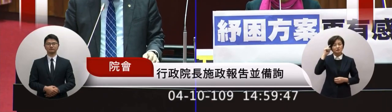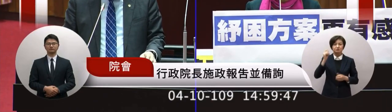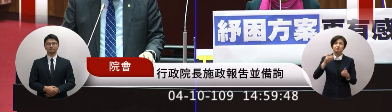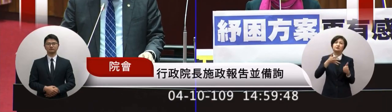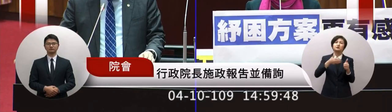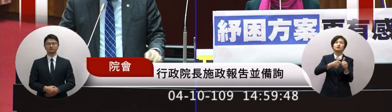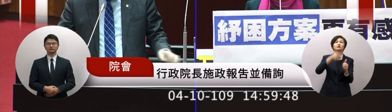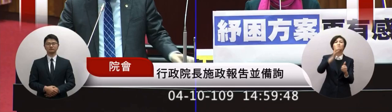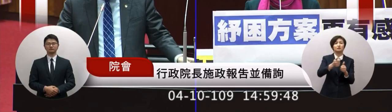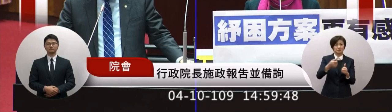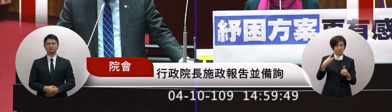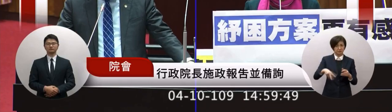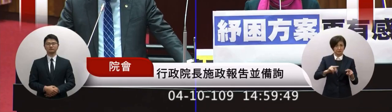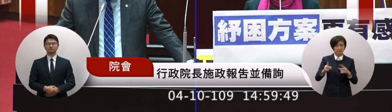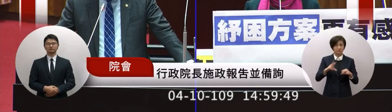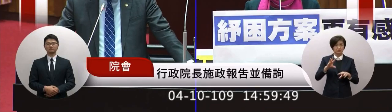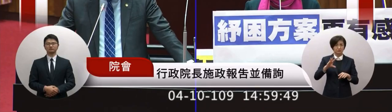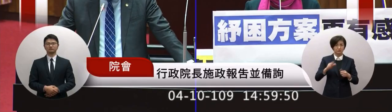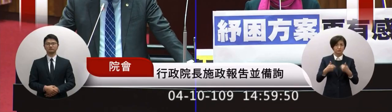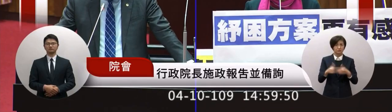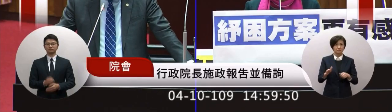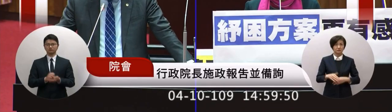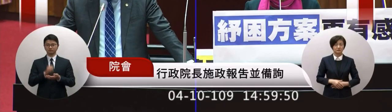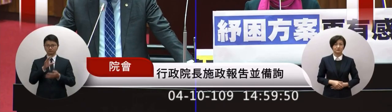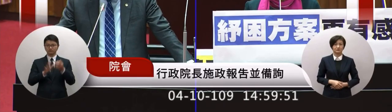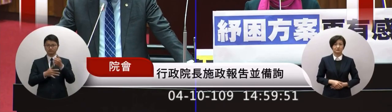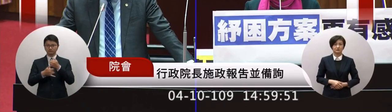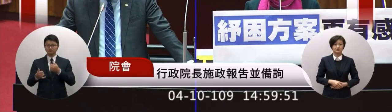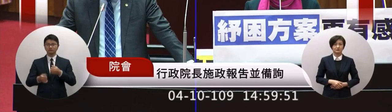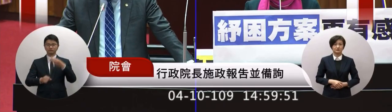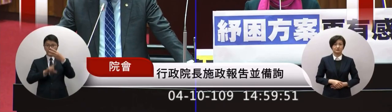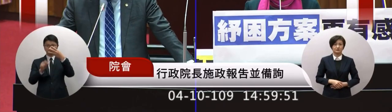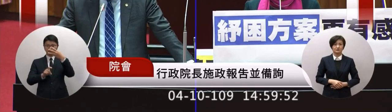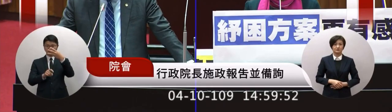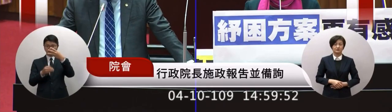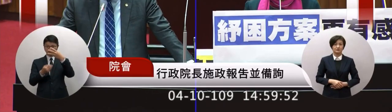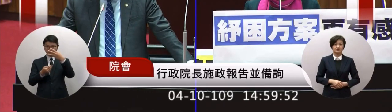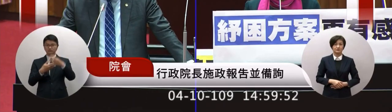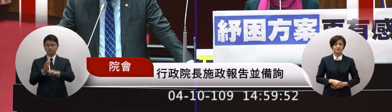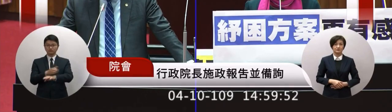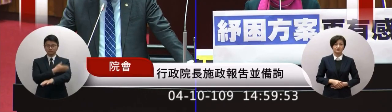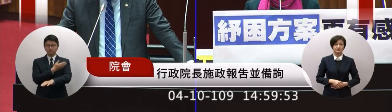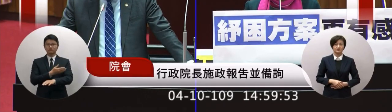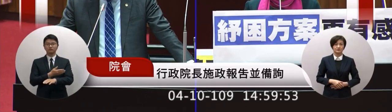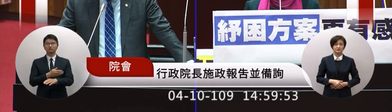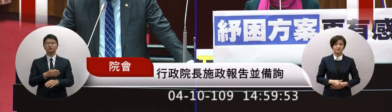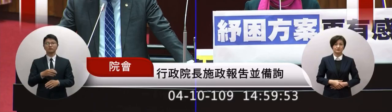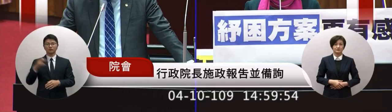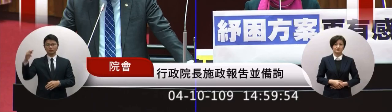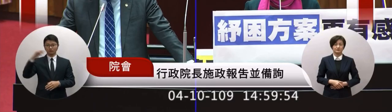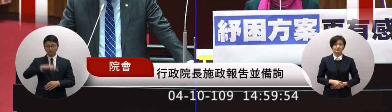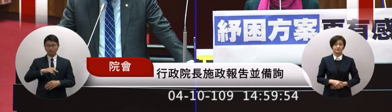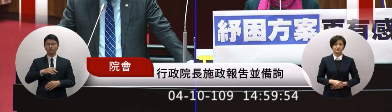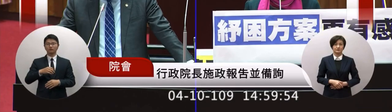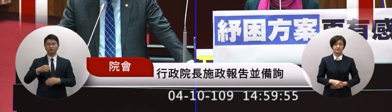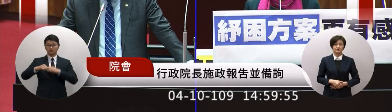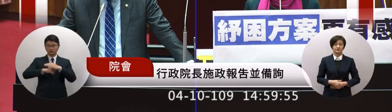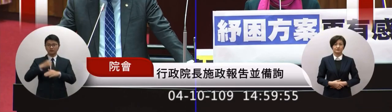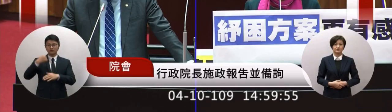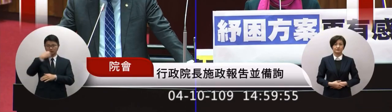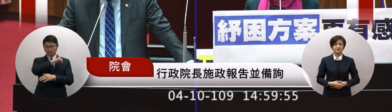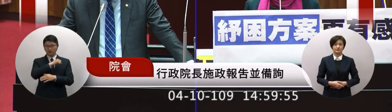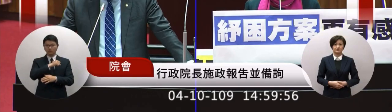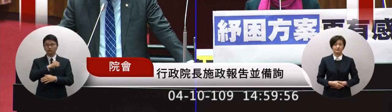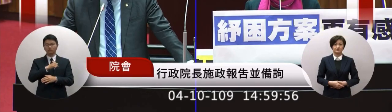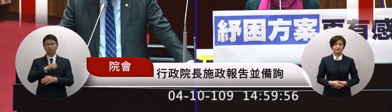空间？ 跟委员说明了，从3月19号开始，我们所有入境的人都要居行，那都是要